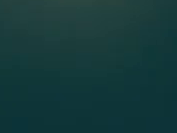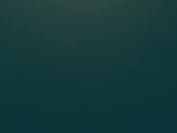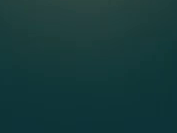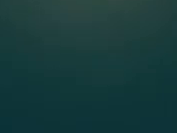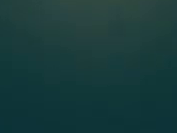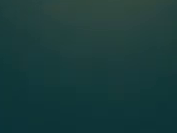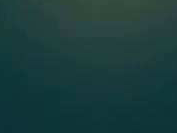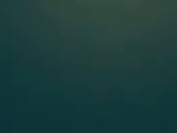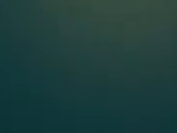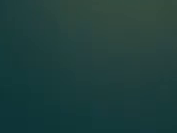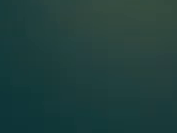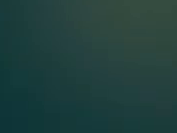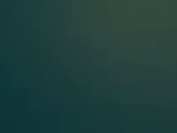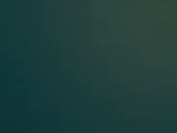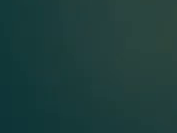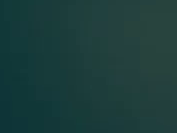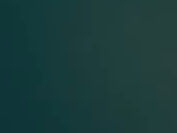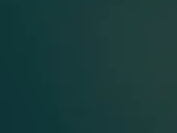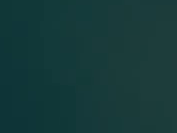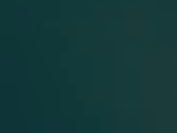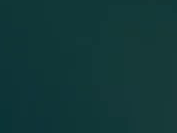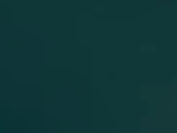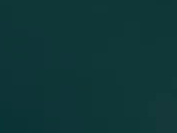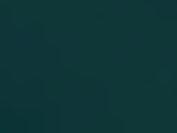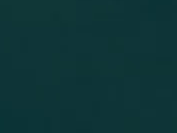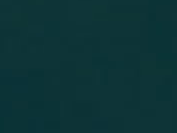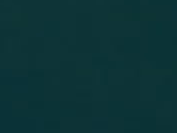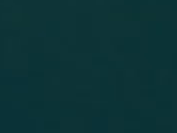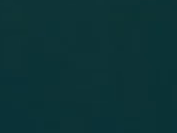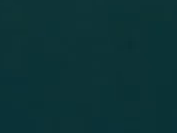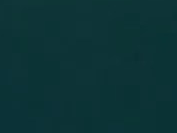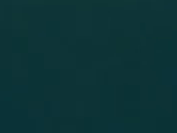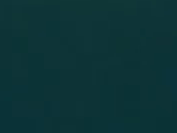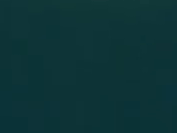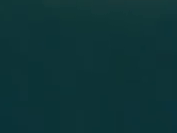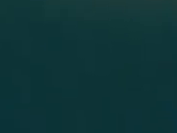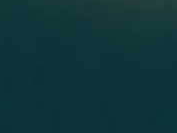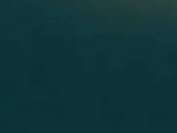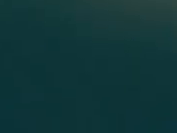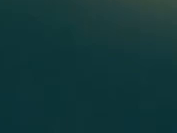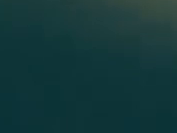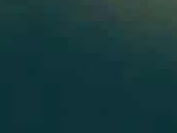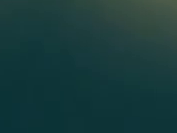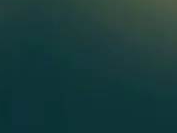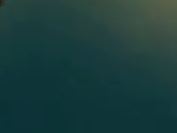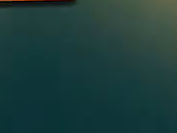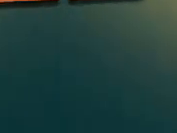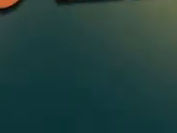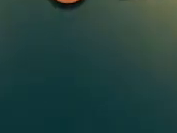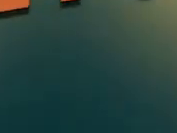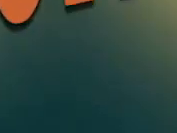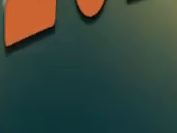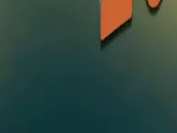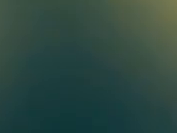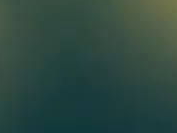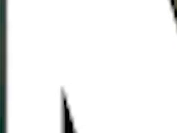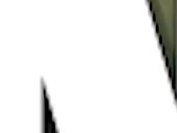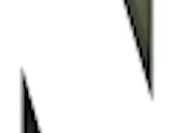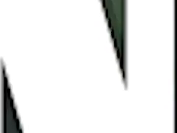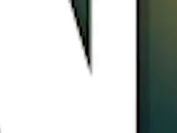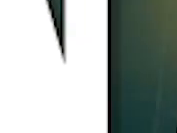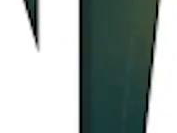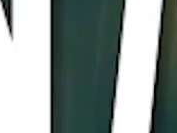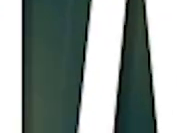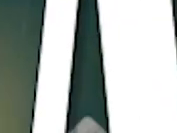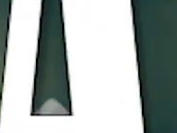live from the Christian Bible Baptist Church studio, your favorite noontime show, The Baptist Lunch, hosted